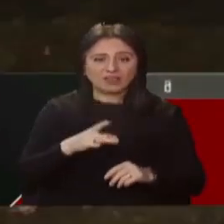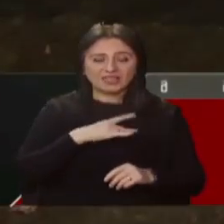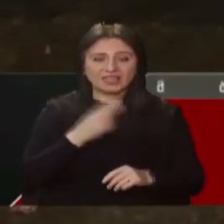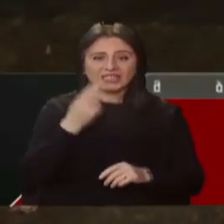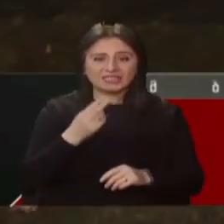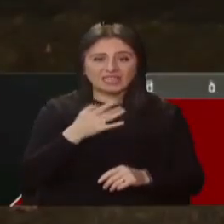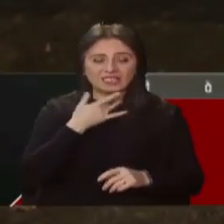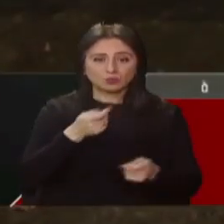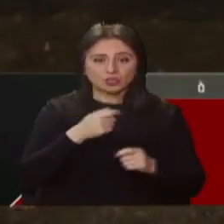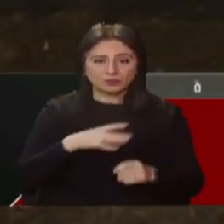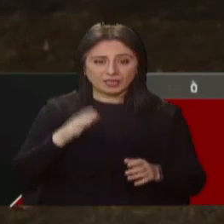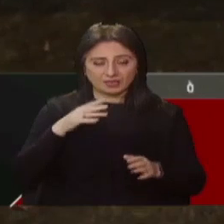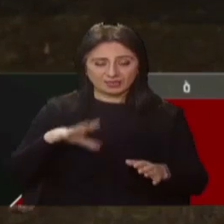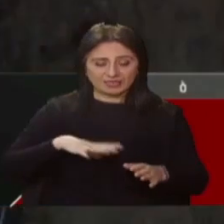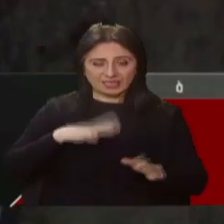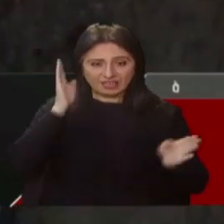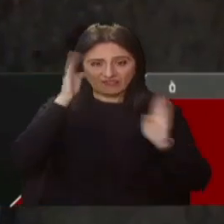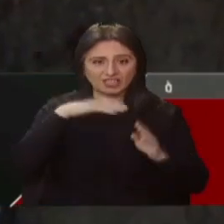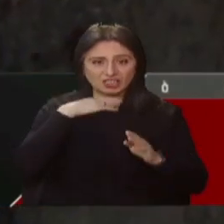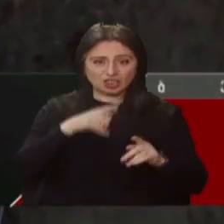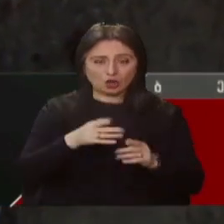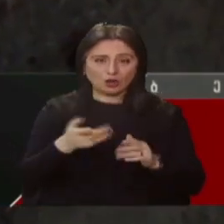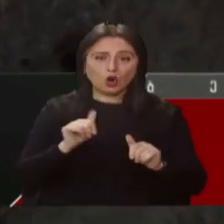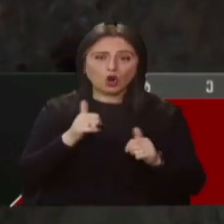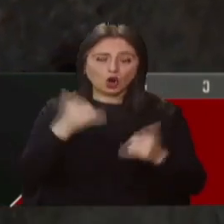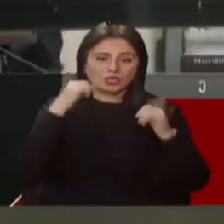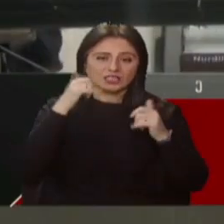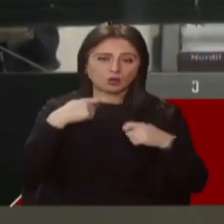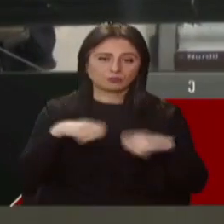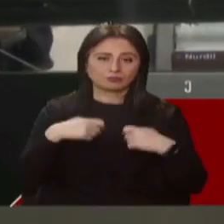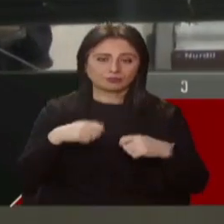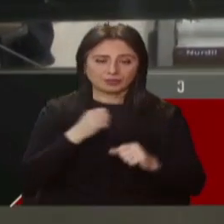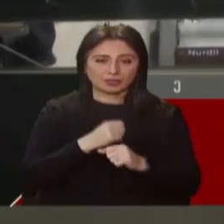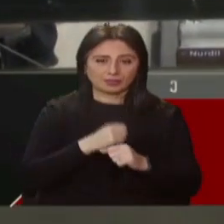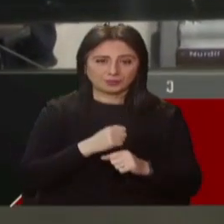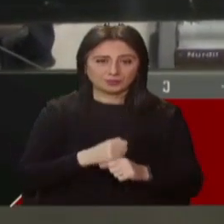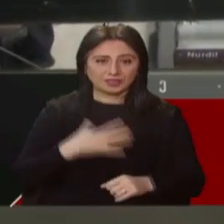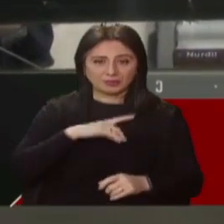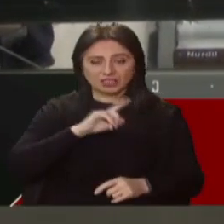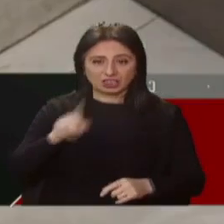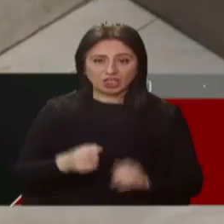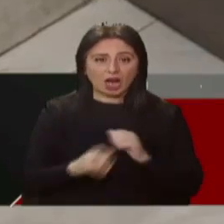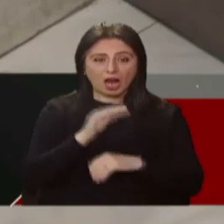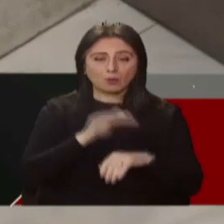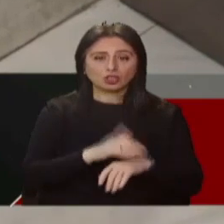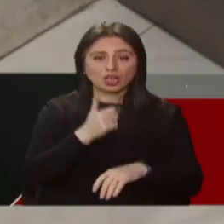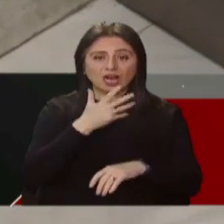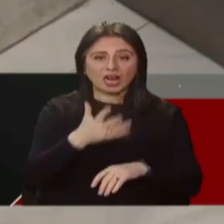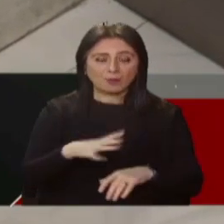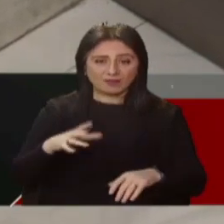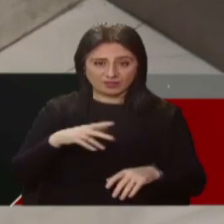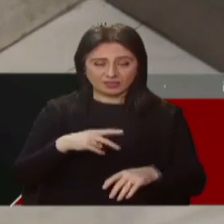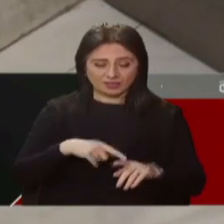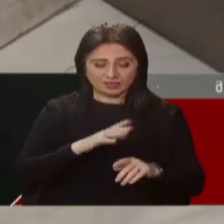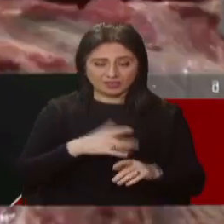თეთრიწყაროს მუნიციპალიტეტში ცხენისა და ბირის ხორცს ამუშავებდნენ და მისი როგორც საქონლის ხორცის რეალიზაციას თბილისში ახდენდნენ. ასევე აღმოჩენილია რამდენიმე ათეული ცხენი,